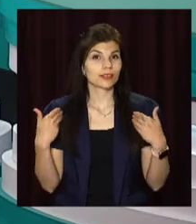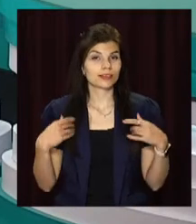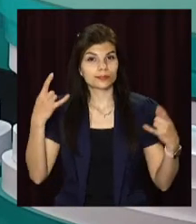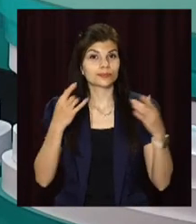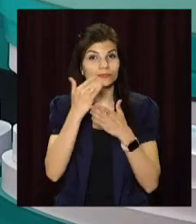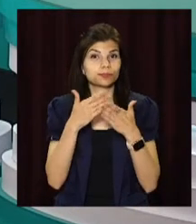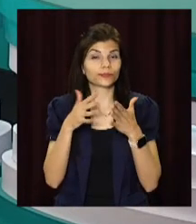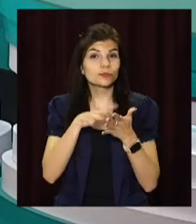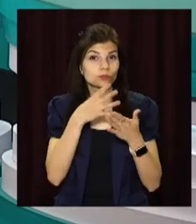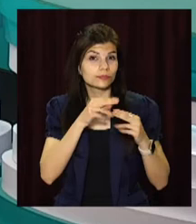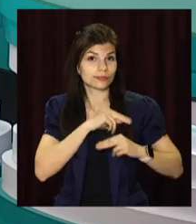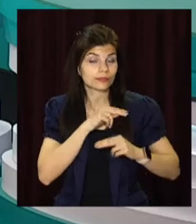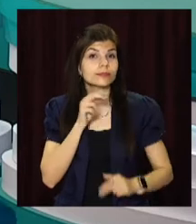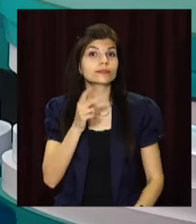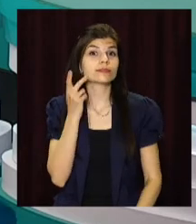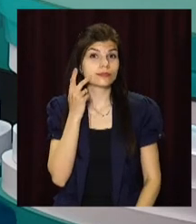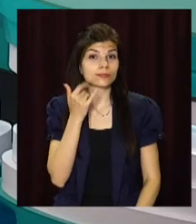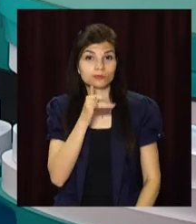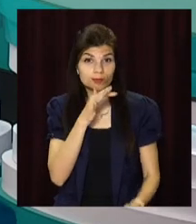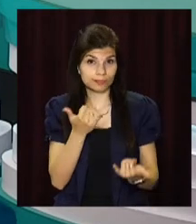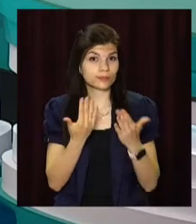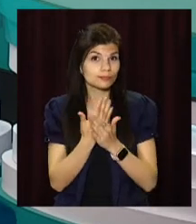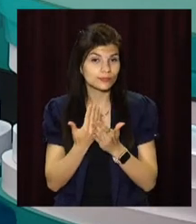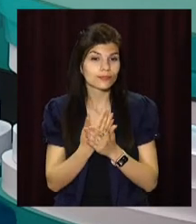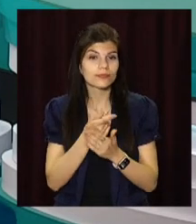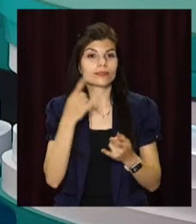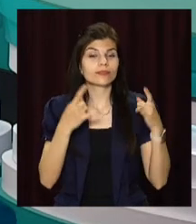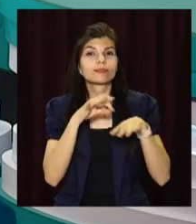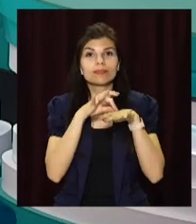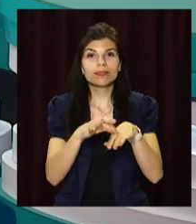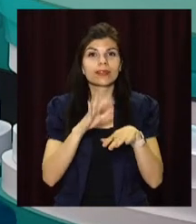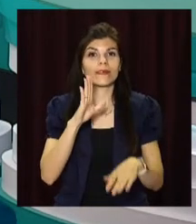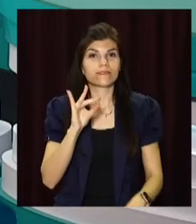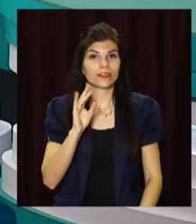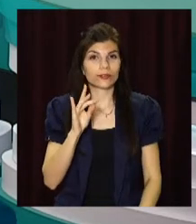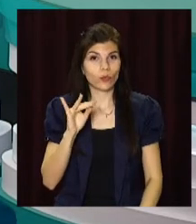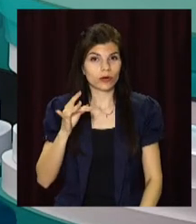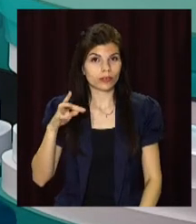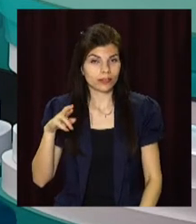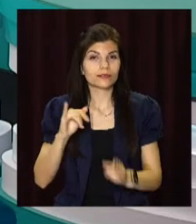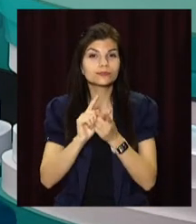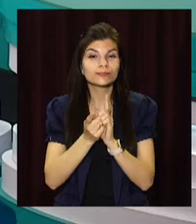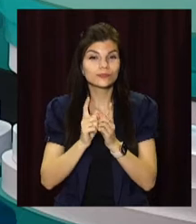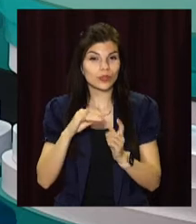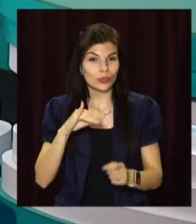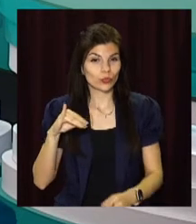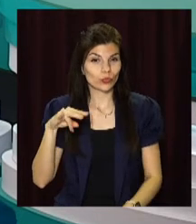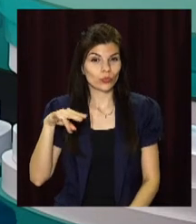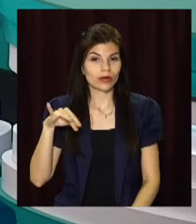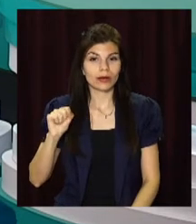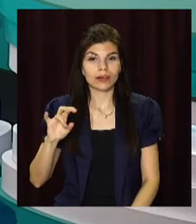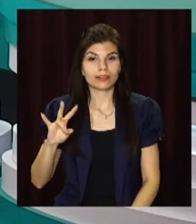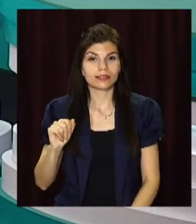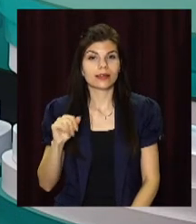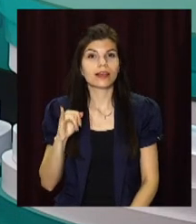Вітаю, відкритий продовжує свою роботу. Як завжди, о цій порі новини. Для вас у студії працюють Вікторія Вахрушина та сурдоперекладачка Юліана